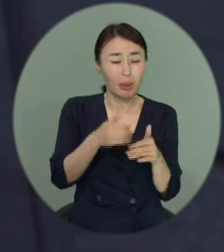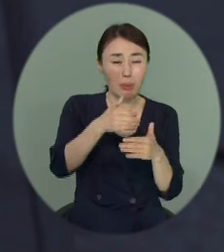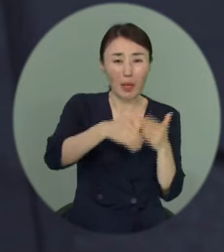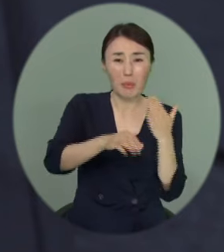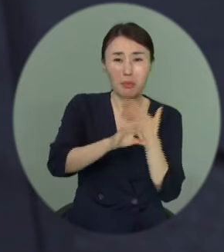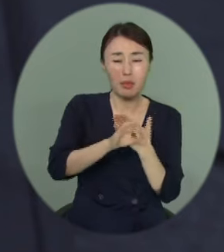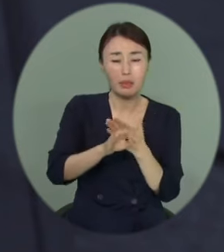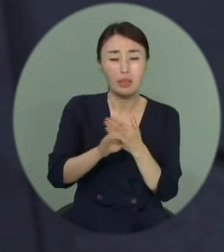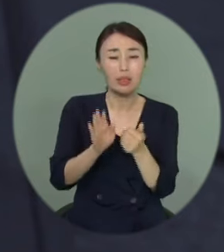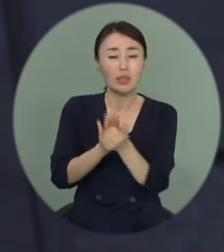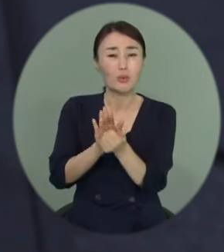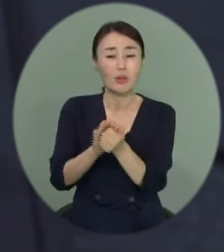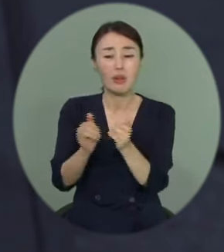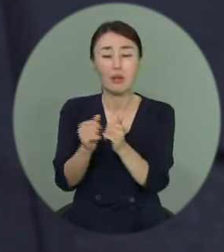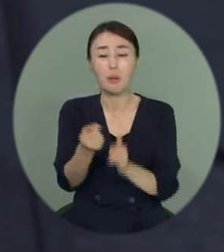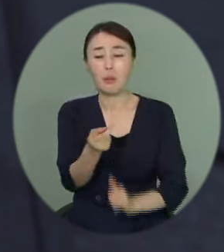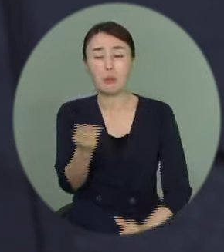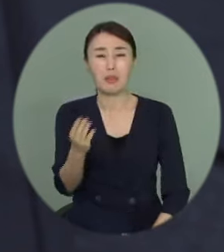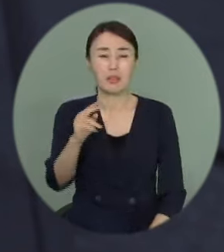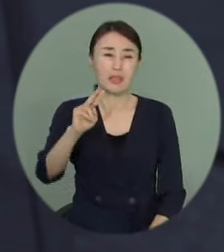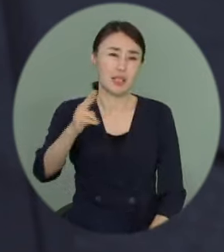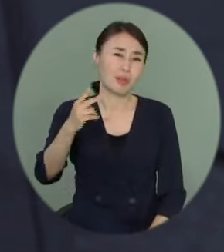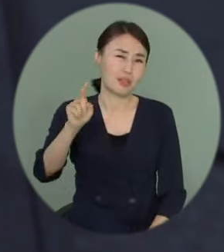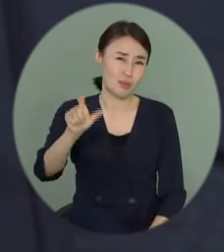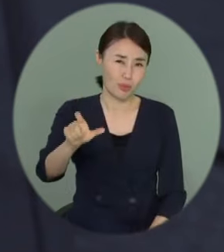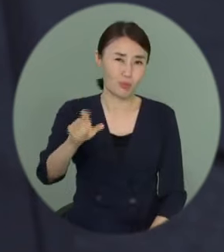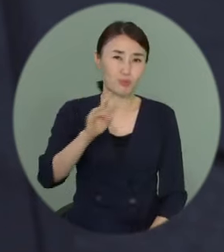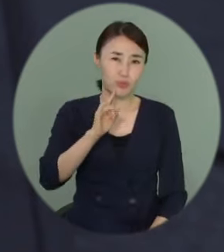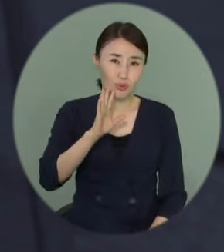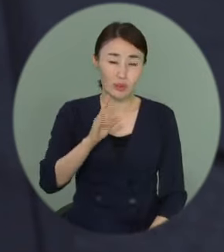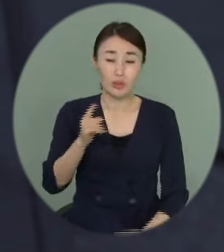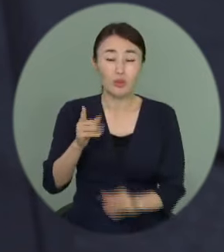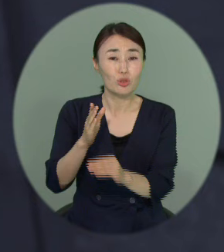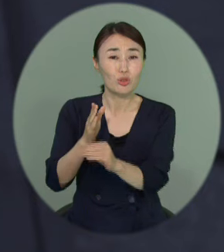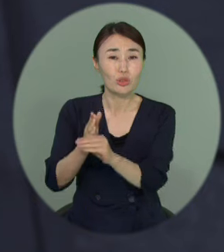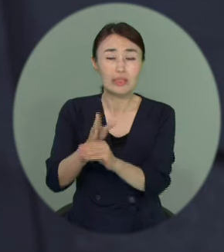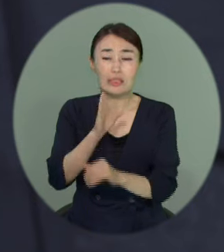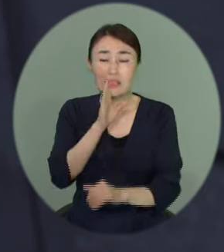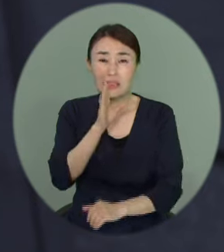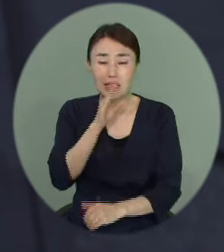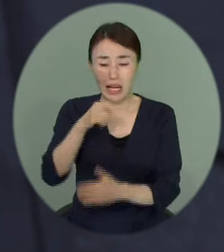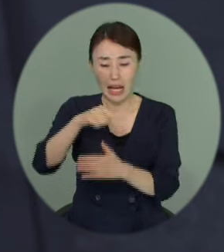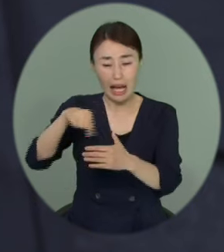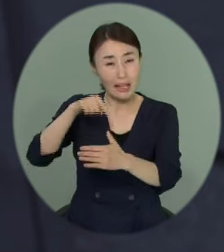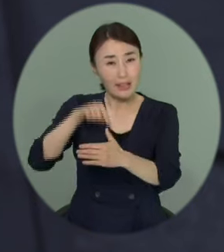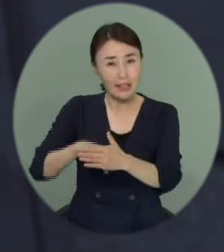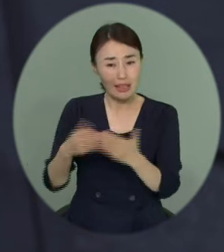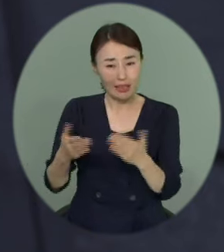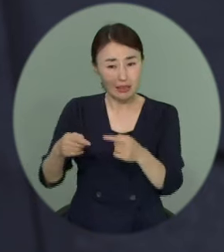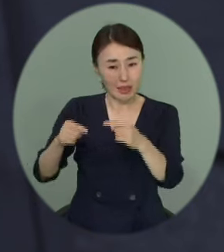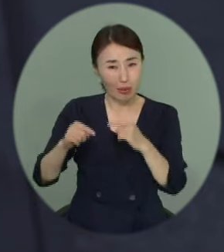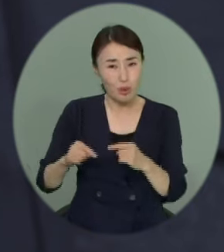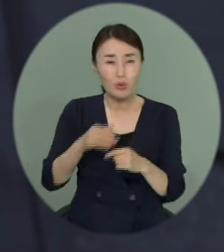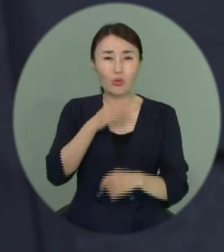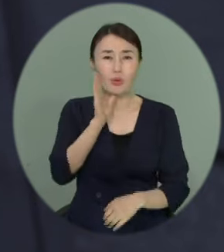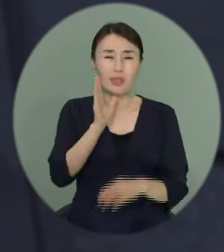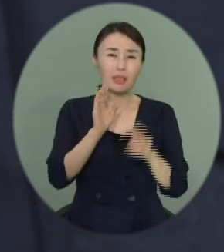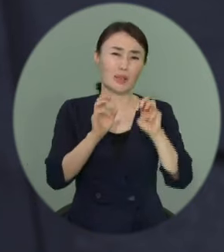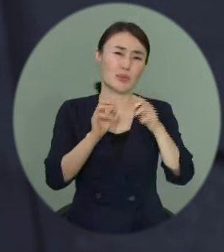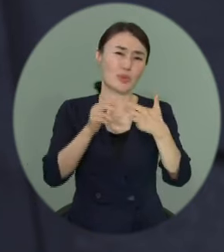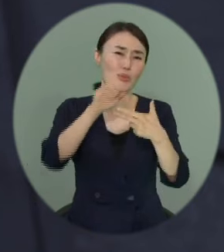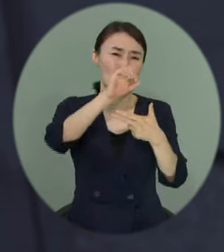제외한 사업 지원 대상자는 215명 그중에서도 실제로 실내 작업에 참여하는 노인은